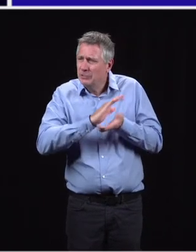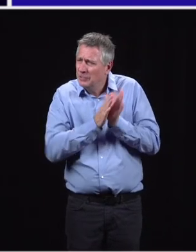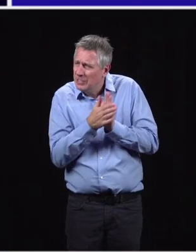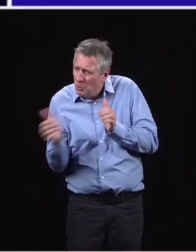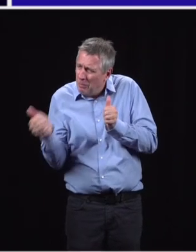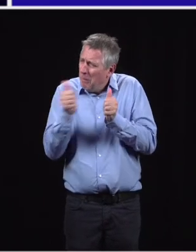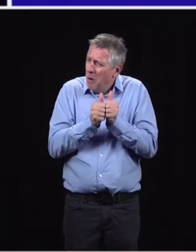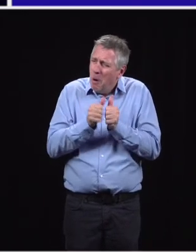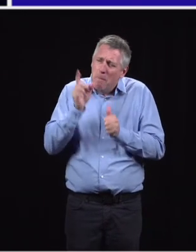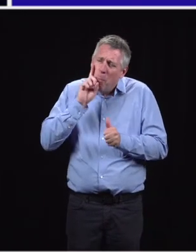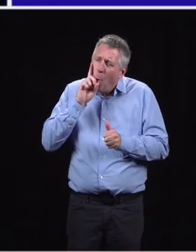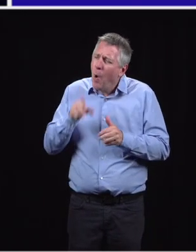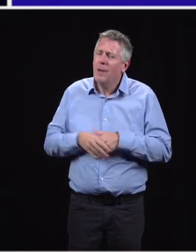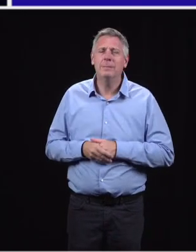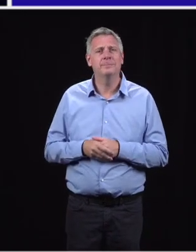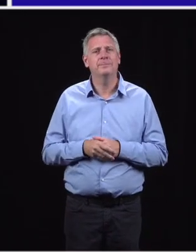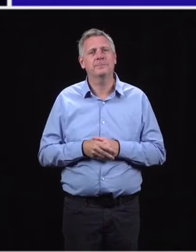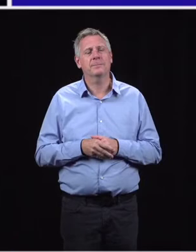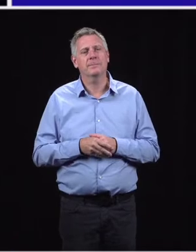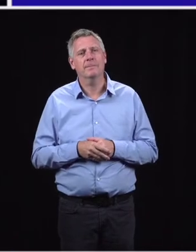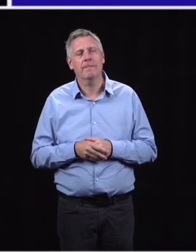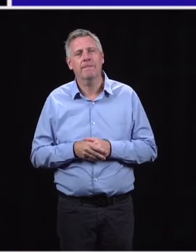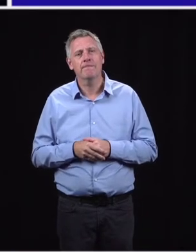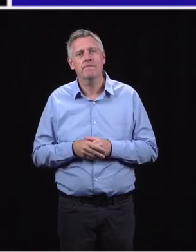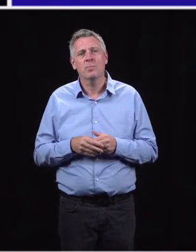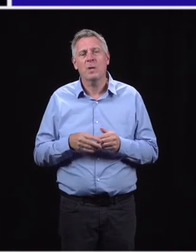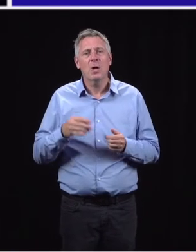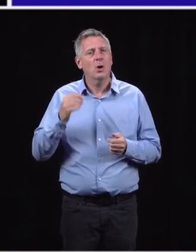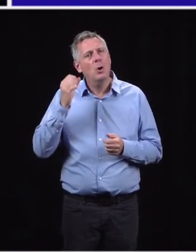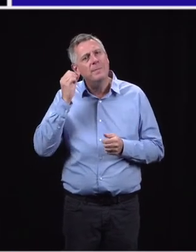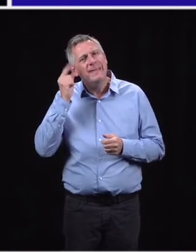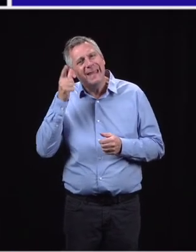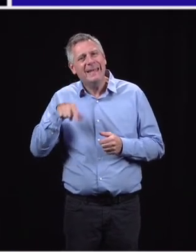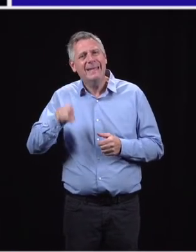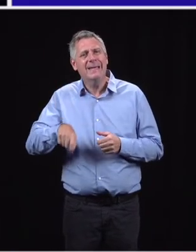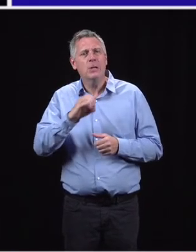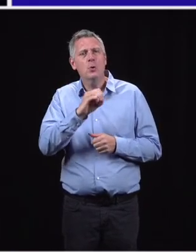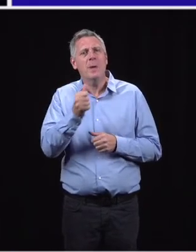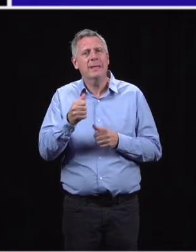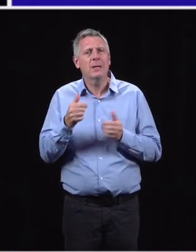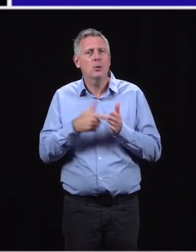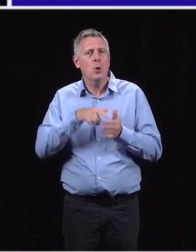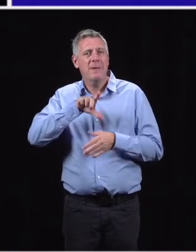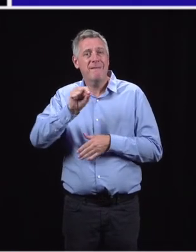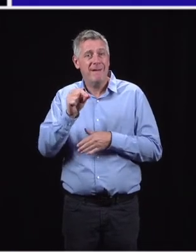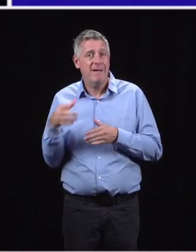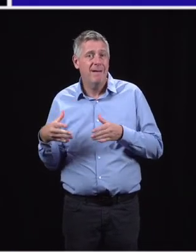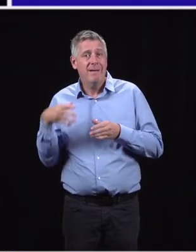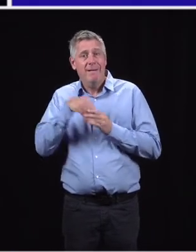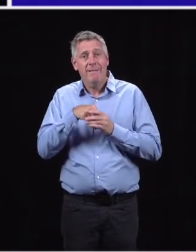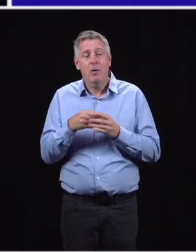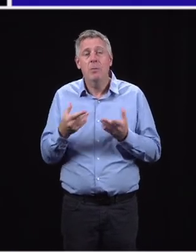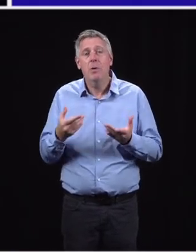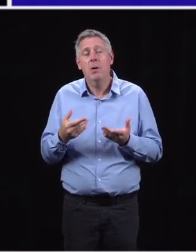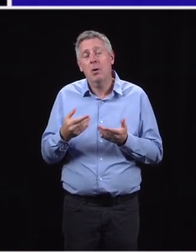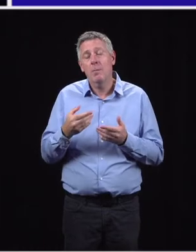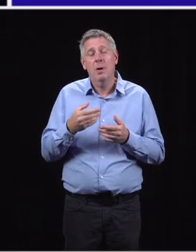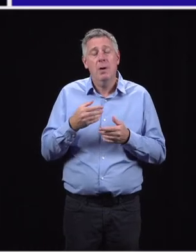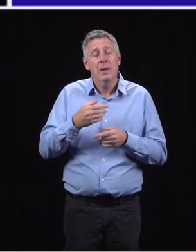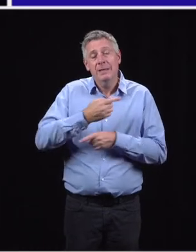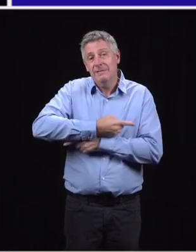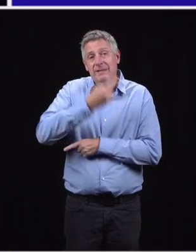alors on a choisi de rejoindre cette épopée des clics numériques en 2020 parce que vous l'avez évoqué diversité Google c'est une vieille histoire